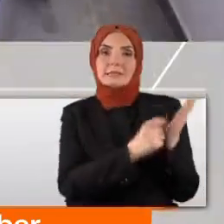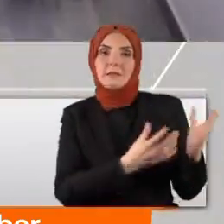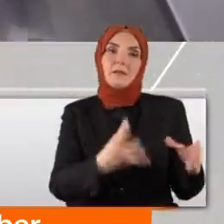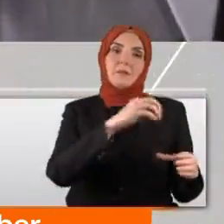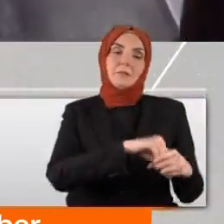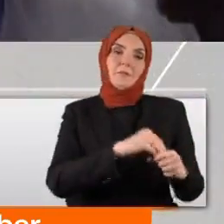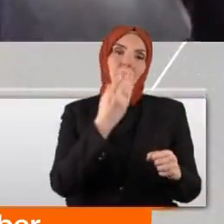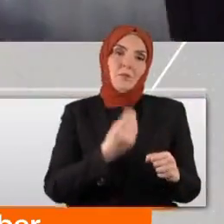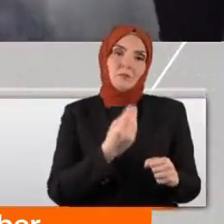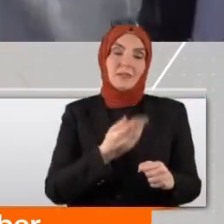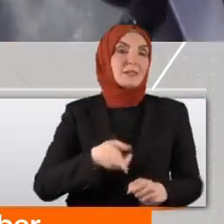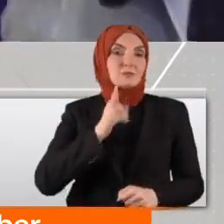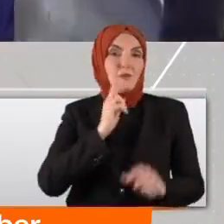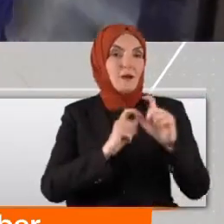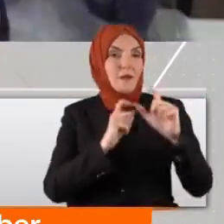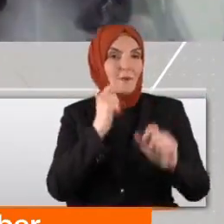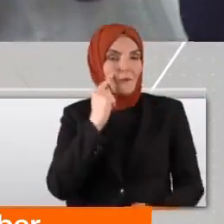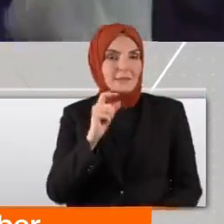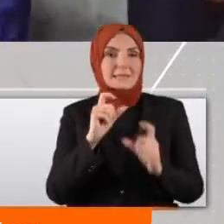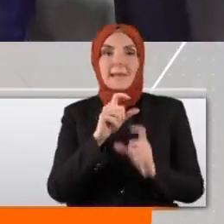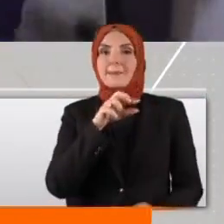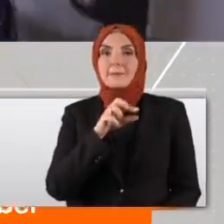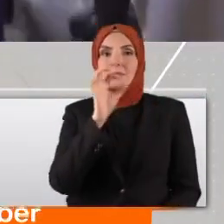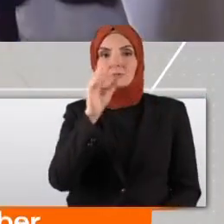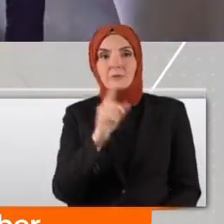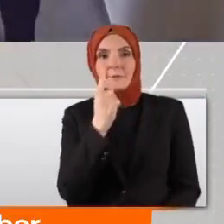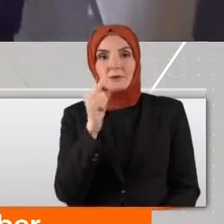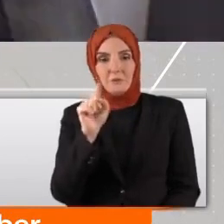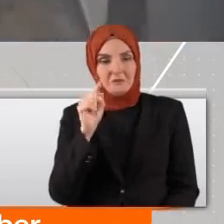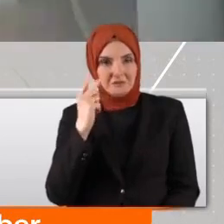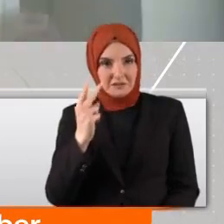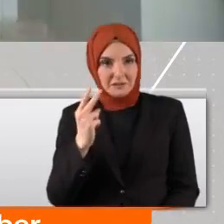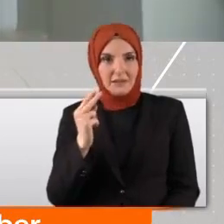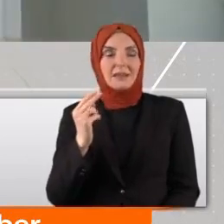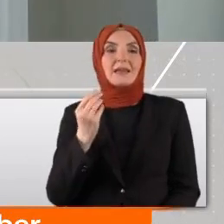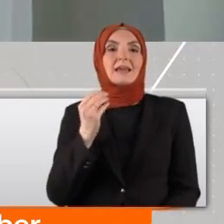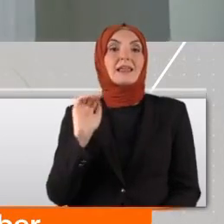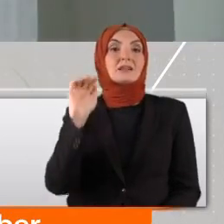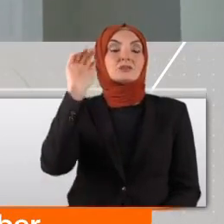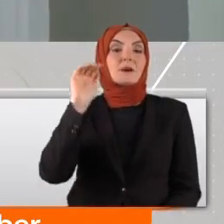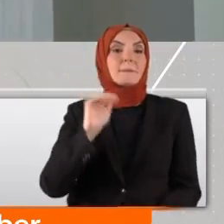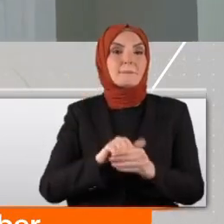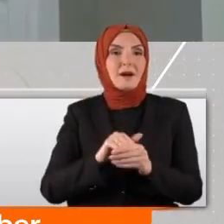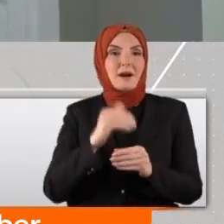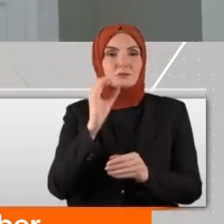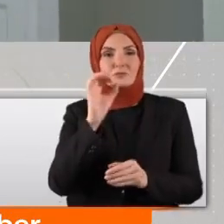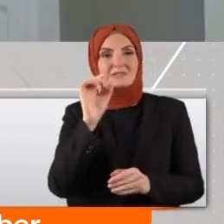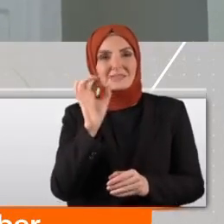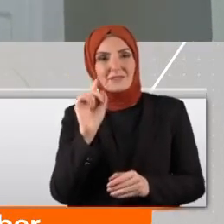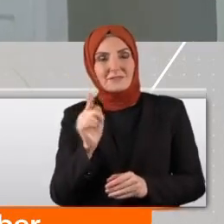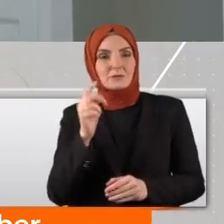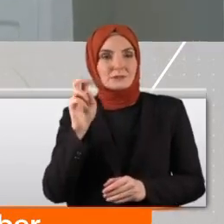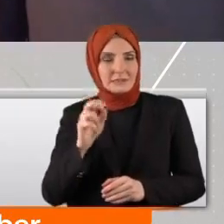Son anketler Saadet Partisi'nin %1.2, Gelecek Partisi'nin %0.4, Deva Partisi'nin ise %0.8 oy